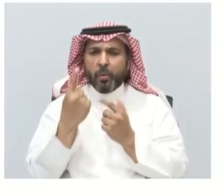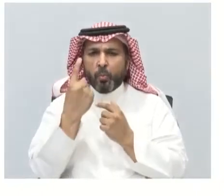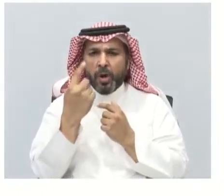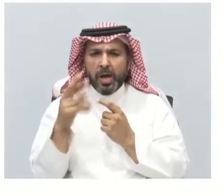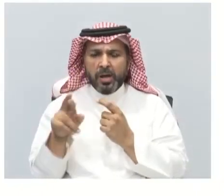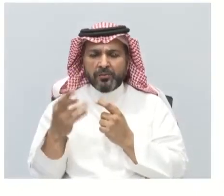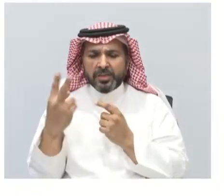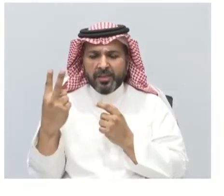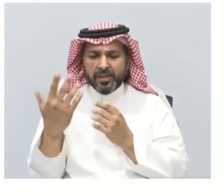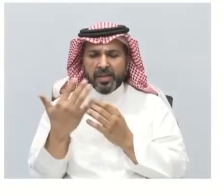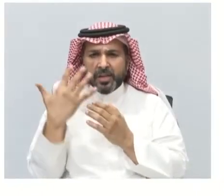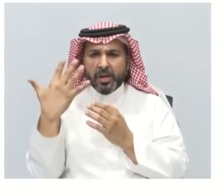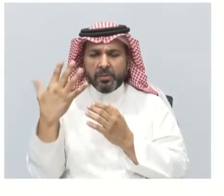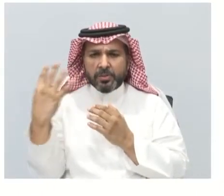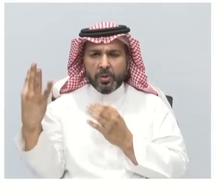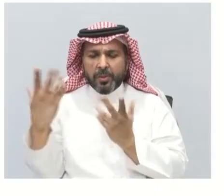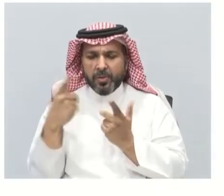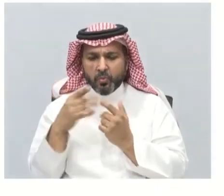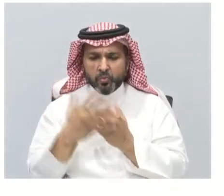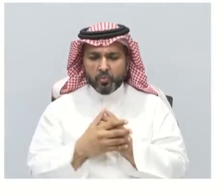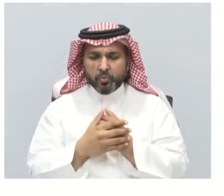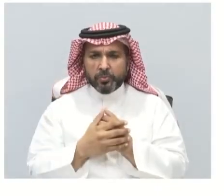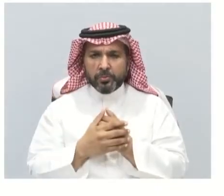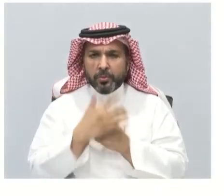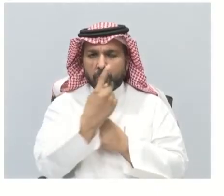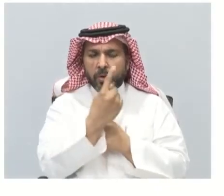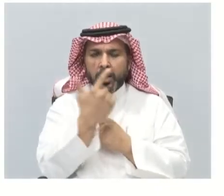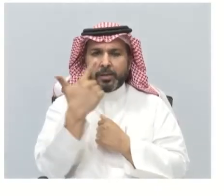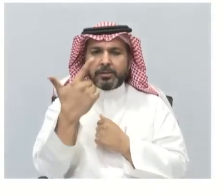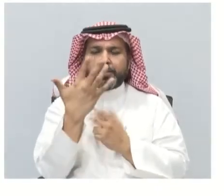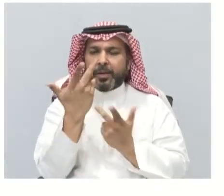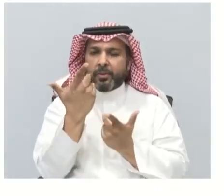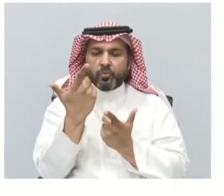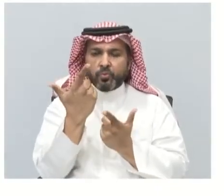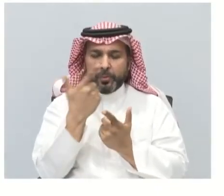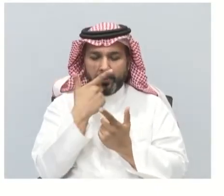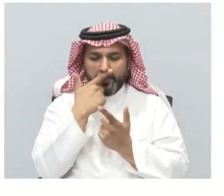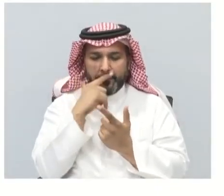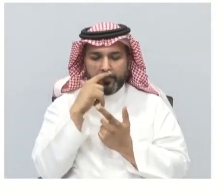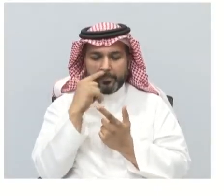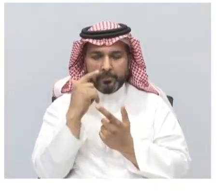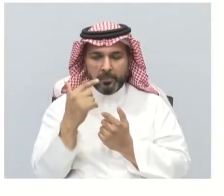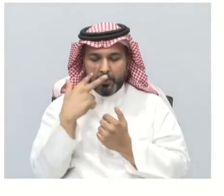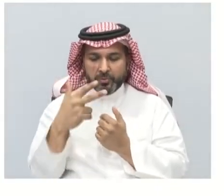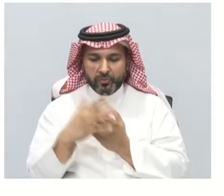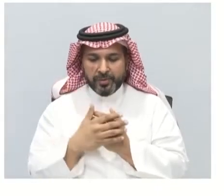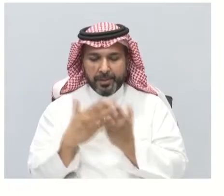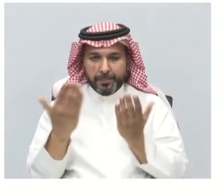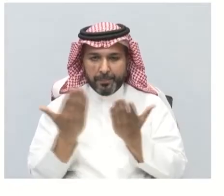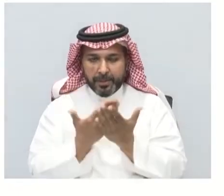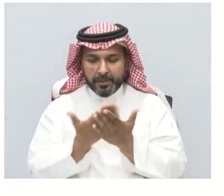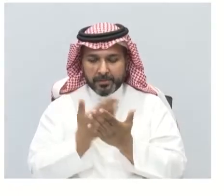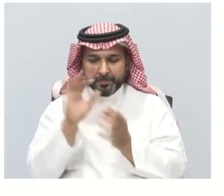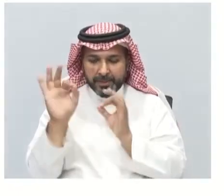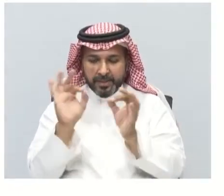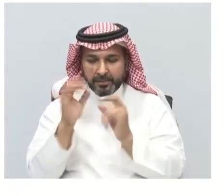الاحداثي ثم نعين النقطه بي اللي هي واح س وننشئ مستقيما عموديا ننشئ مستقيم عمودي ممتاز بعد